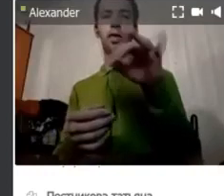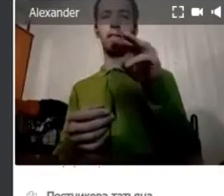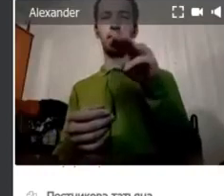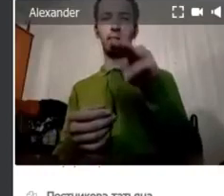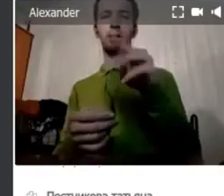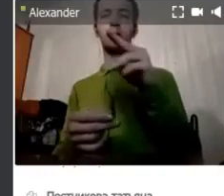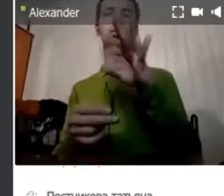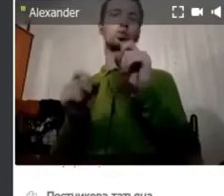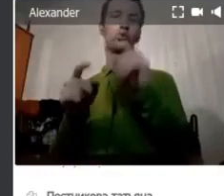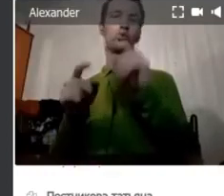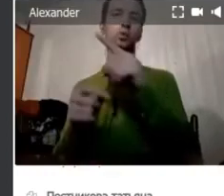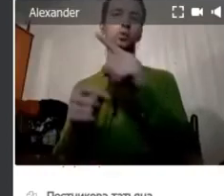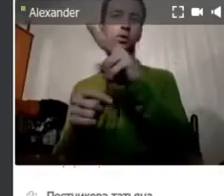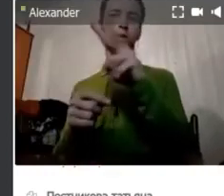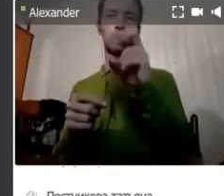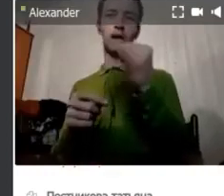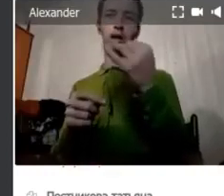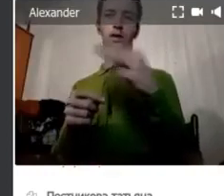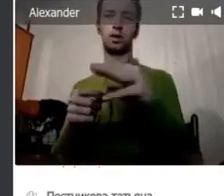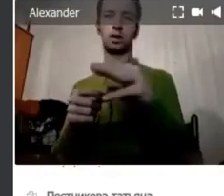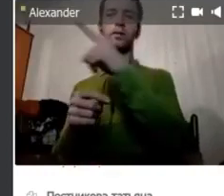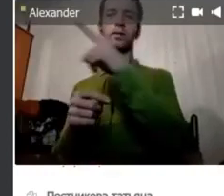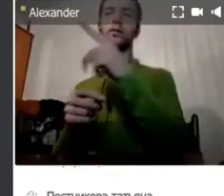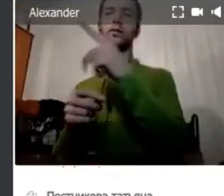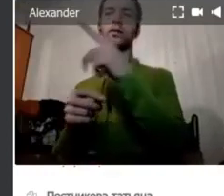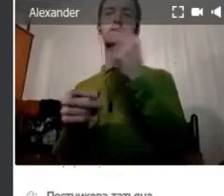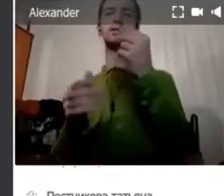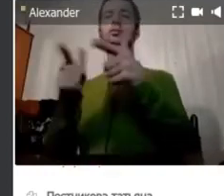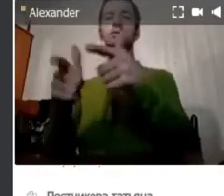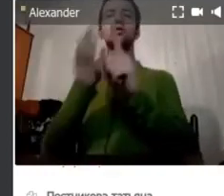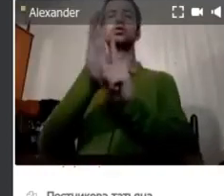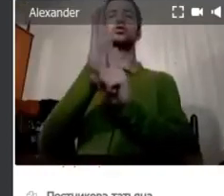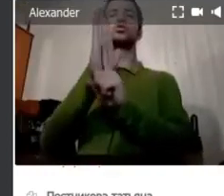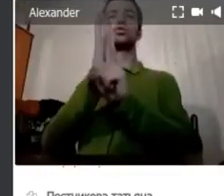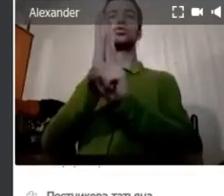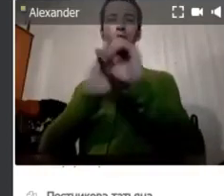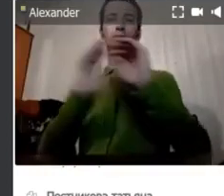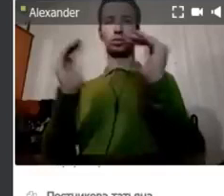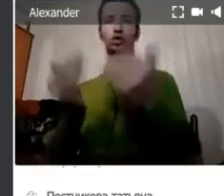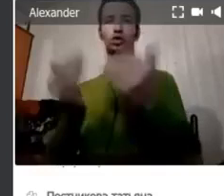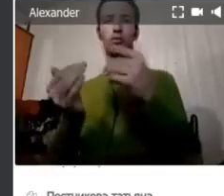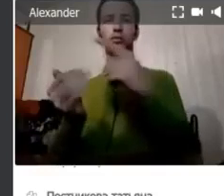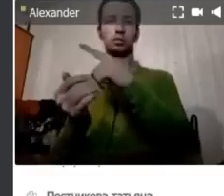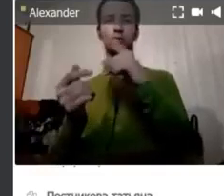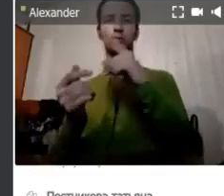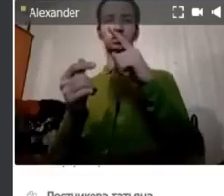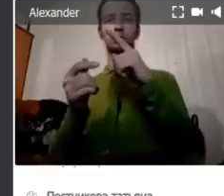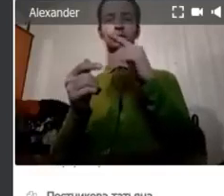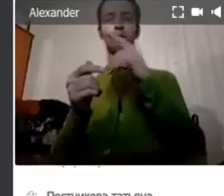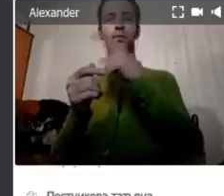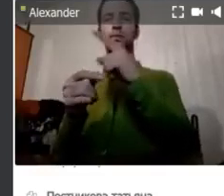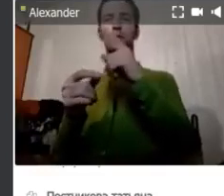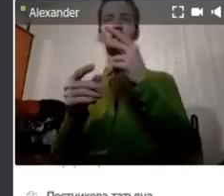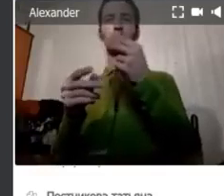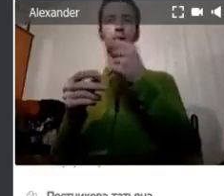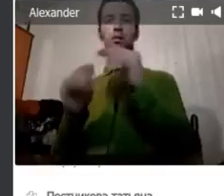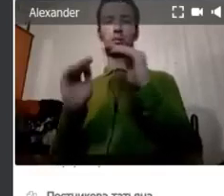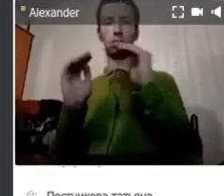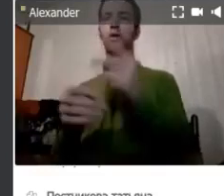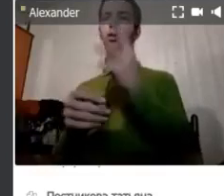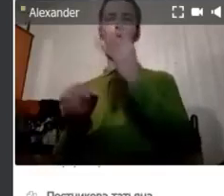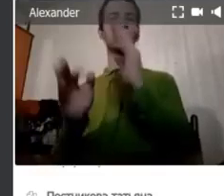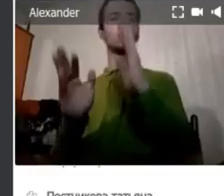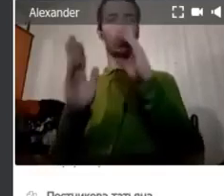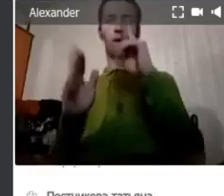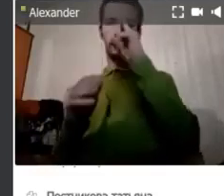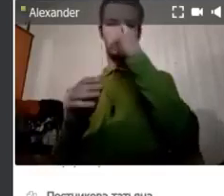Индии. Так, вопрос, Адель, входят ли лично приглашенные клиенты в общую таблицу Gold Set Pro, если у меня есть таблица только